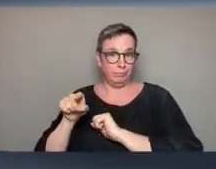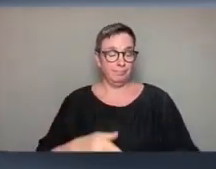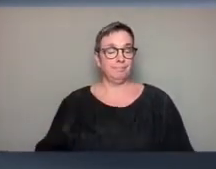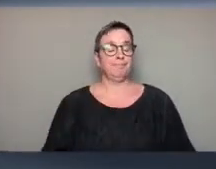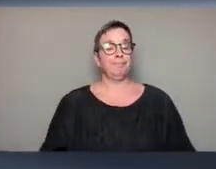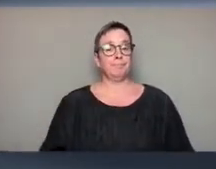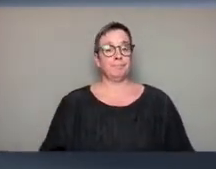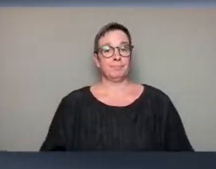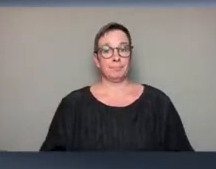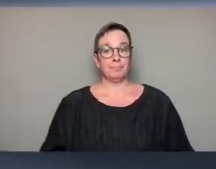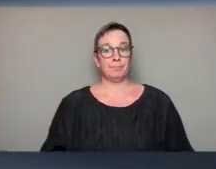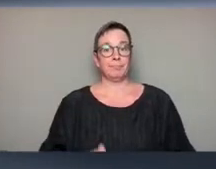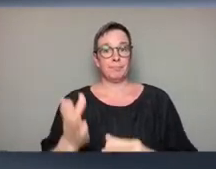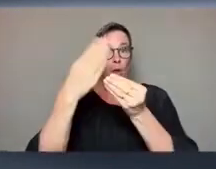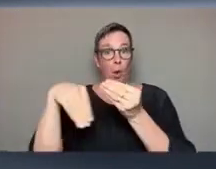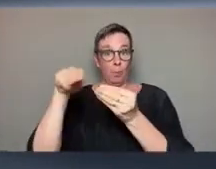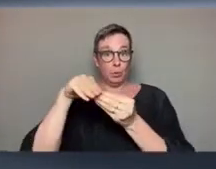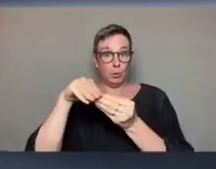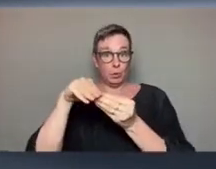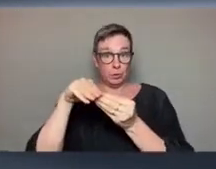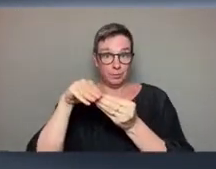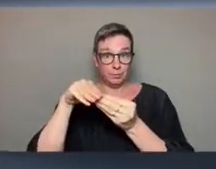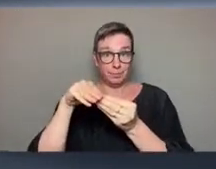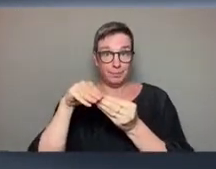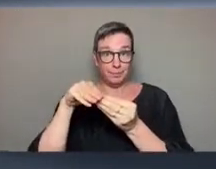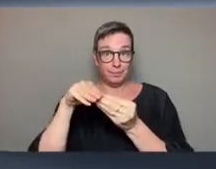En plus, on